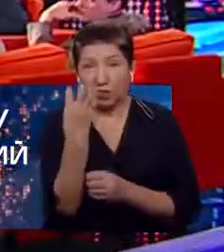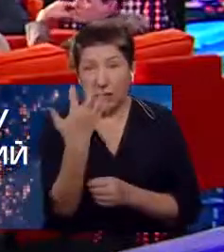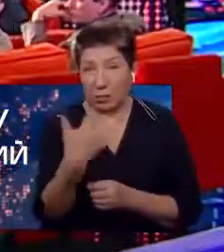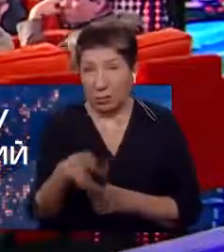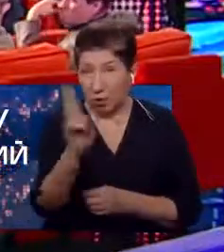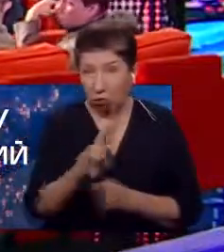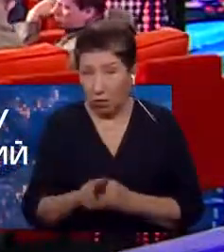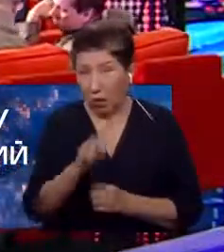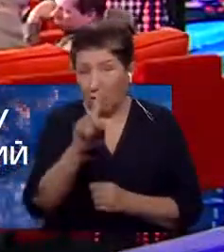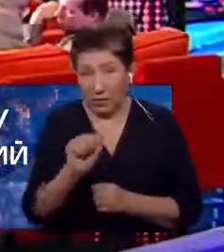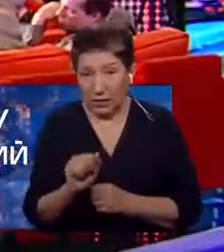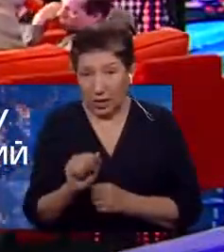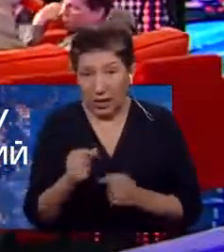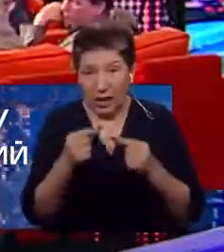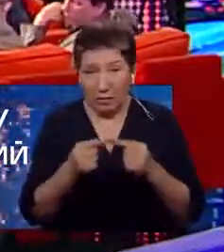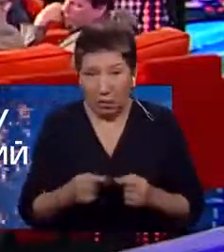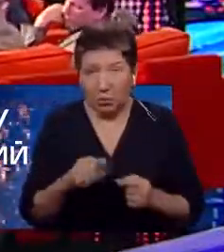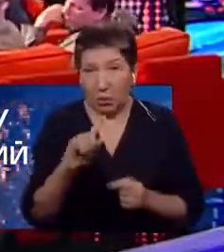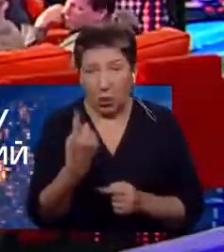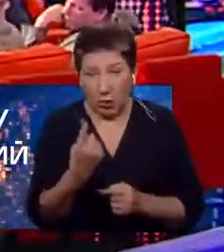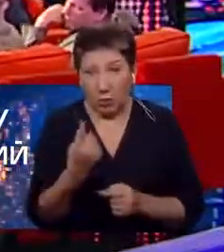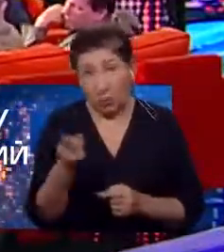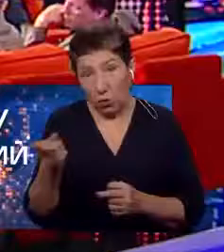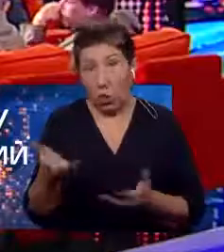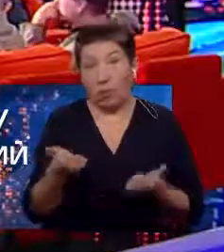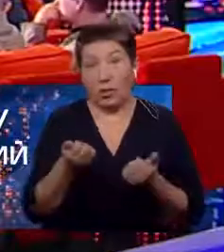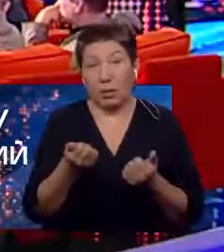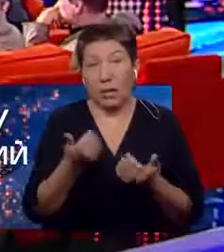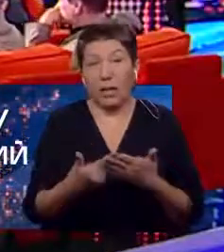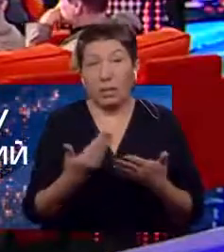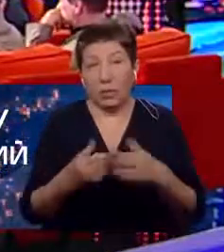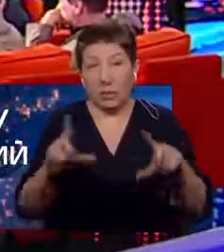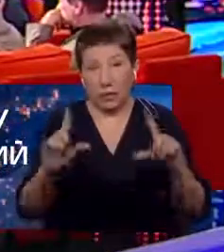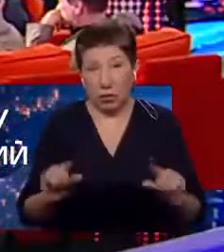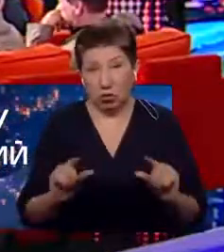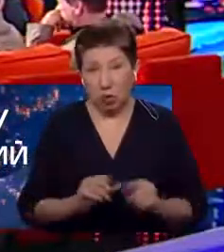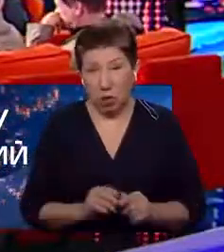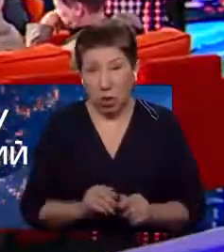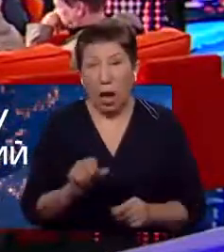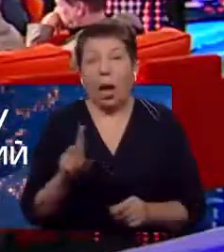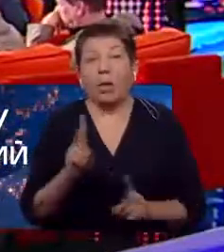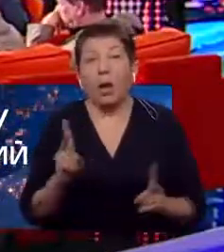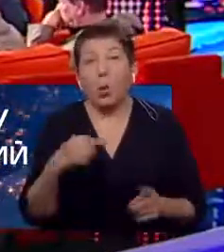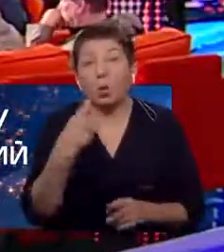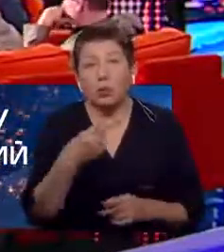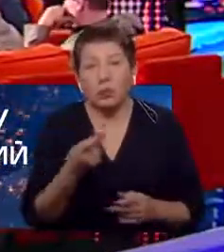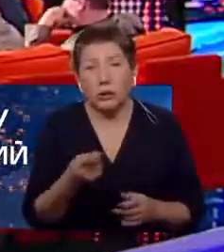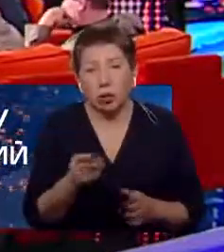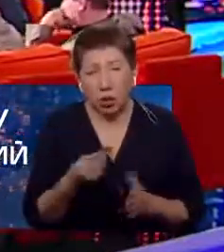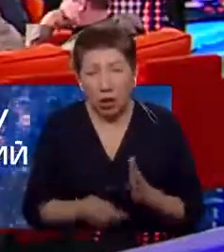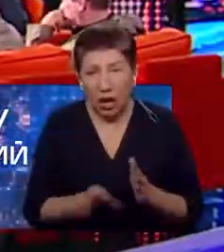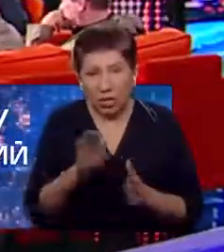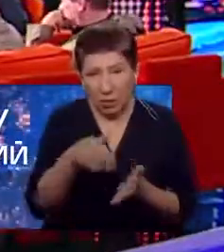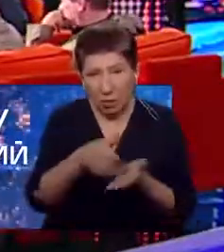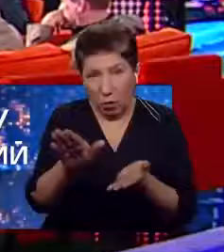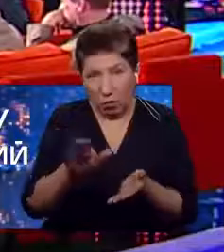за відповідну одиницю, вона отримала нібито знижку. Але якою ціною? Відмовившись від плану